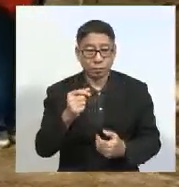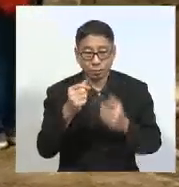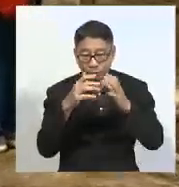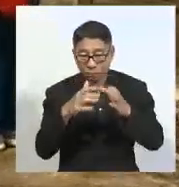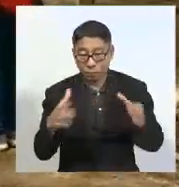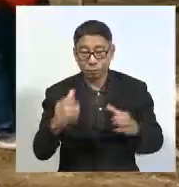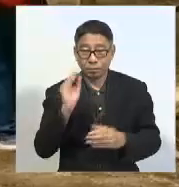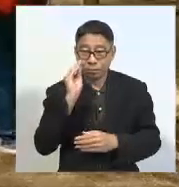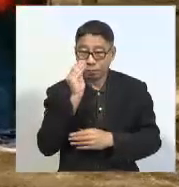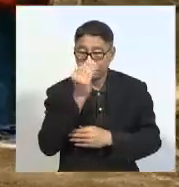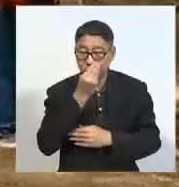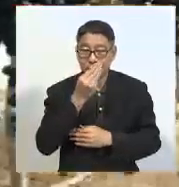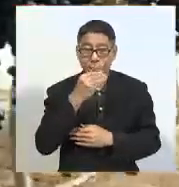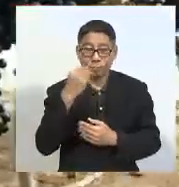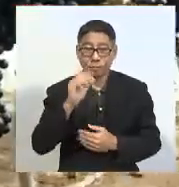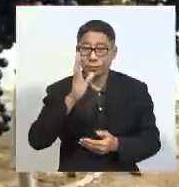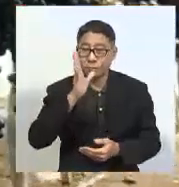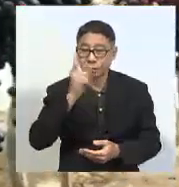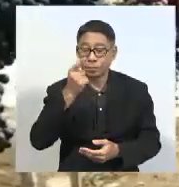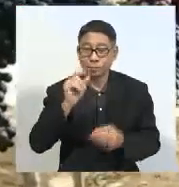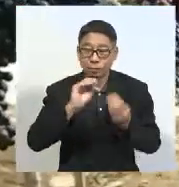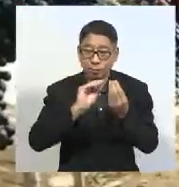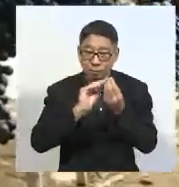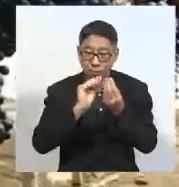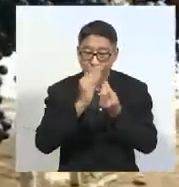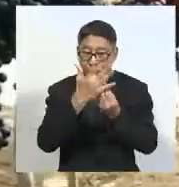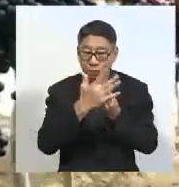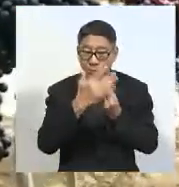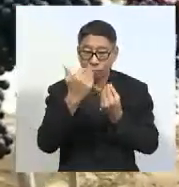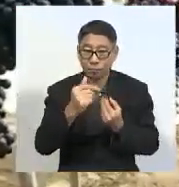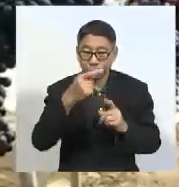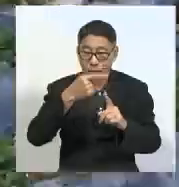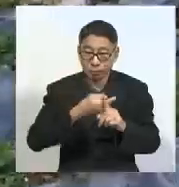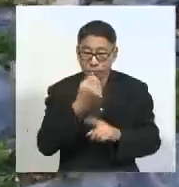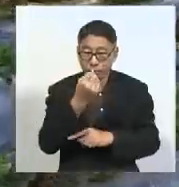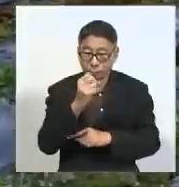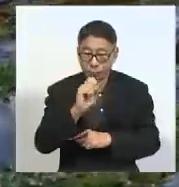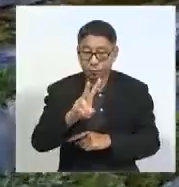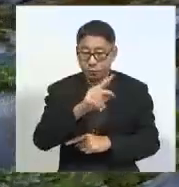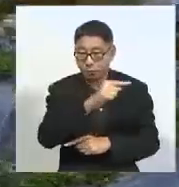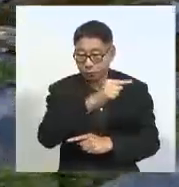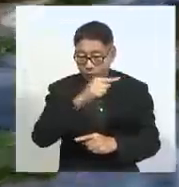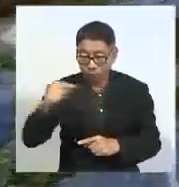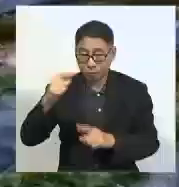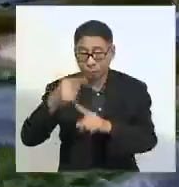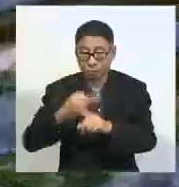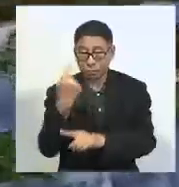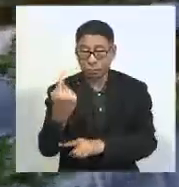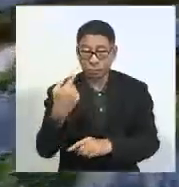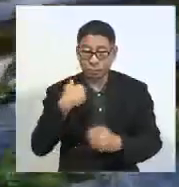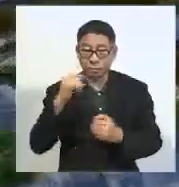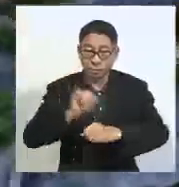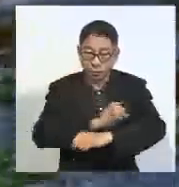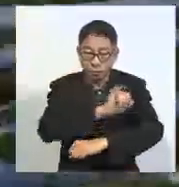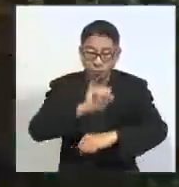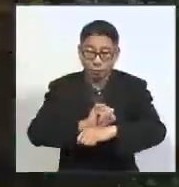ยอะทั้งดอกพญาเสือโคร่งที่จะออกดอกในช่วงเดือนธันวาคมถึงเดือนมกราคมนี้รวมไปถึงไร่สวน